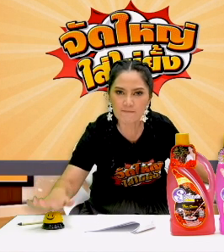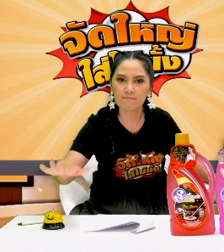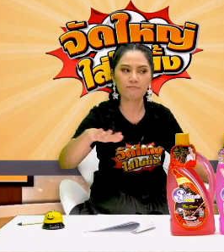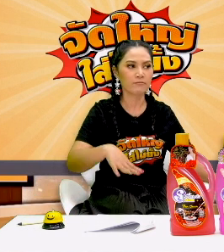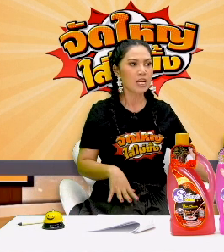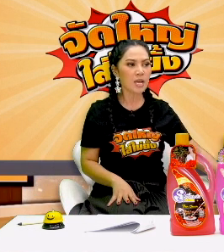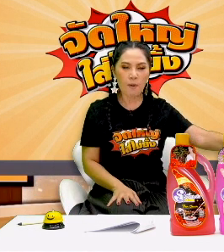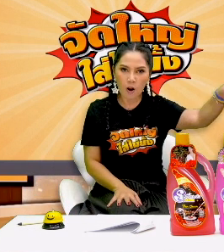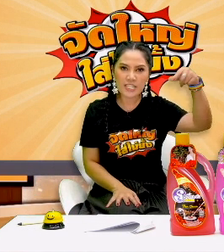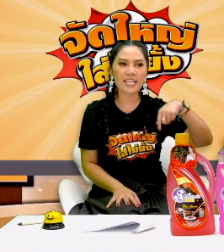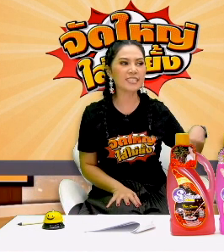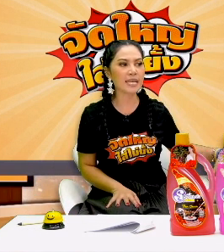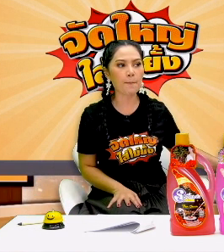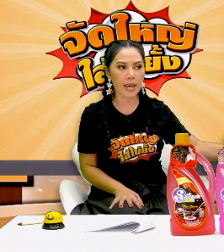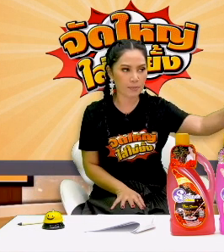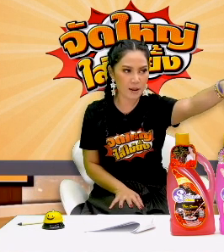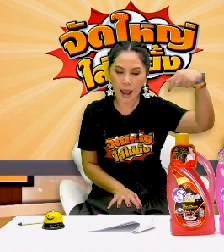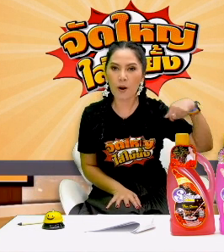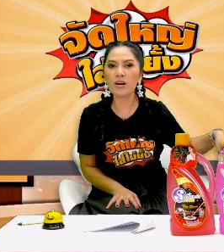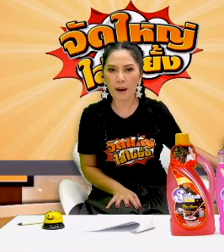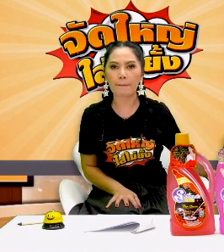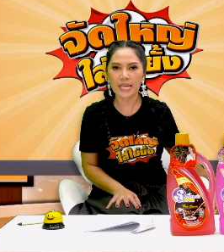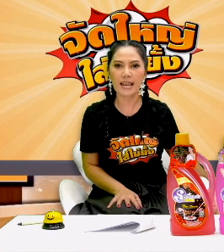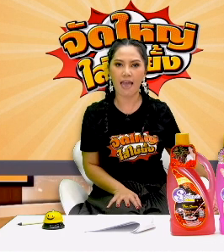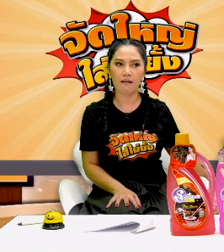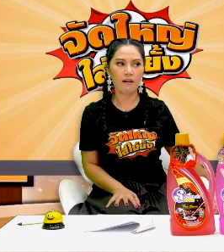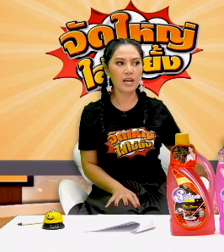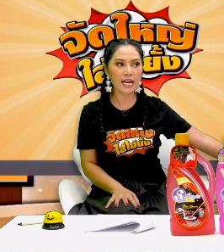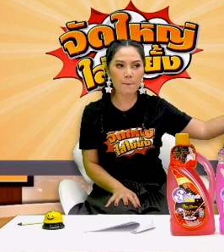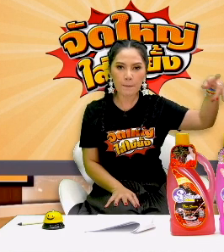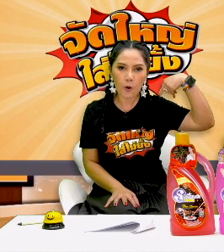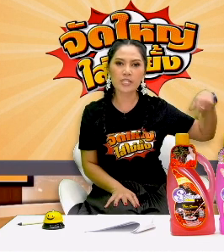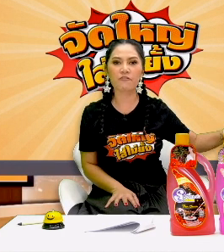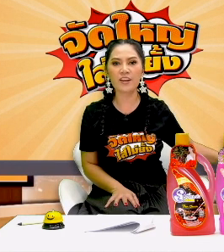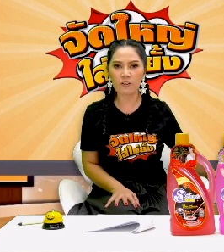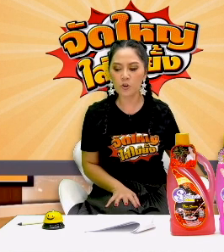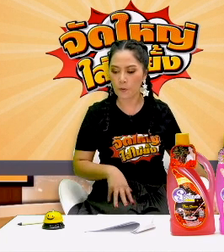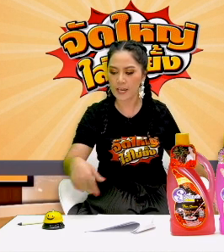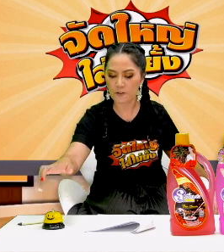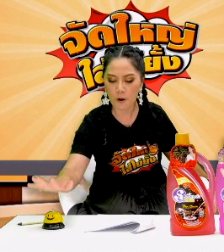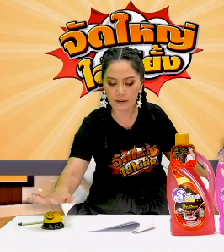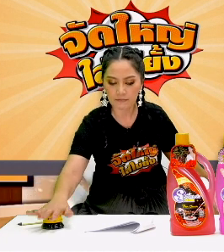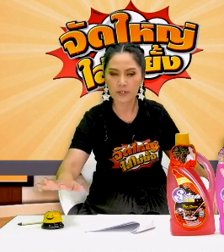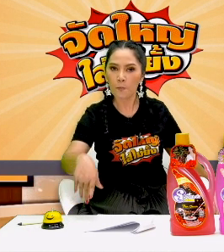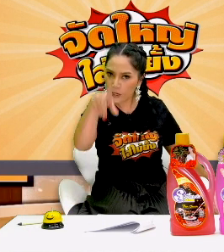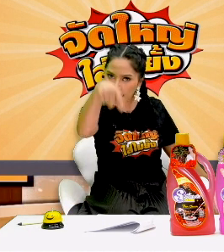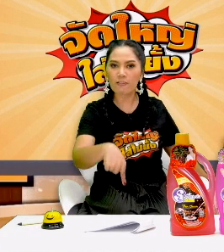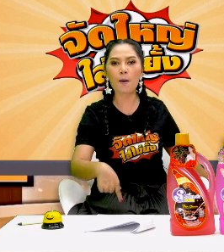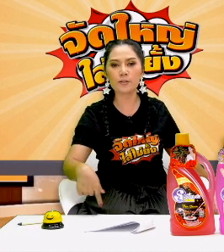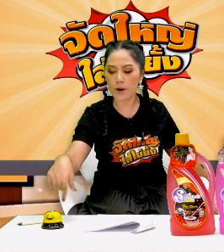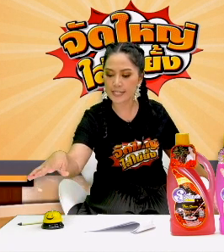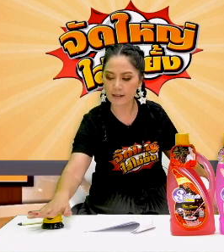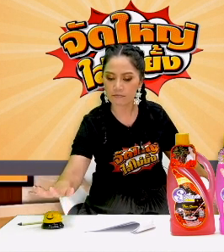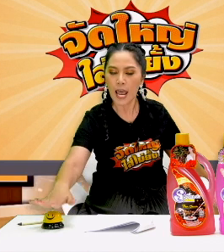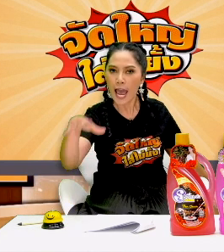คิดฉันบอกเลยฉันตั้งใจทำเพจนี้มาเพราะเรื่องแบบนี้แหละแล้วฉันทำเป็นโปรเจกต์ไฟนอลจบของฉันด้วยพวกแกต้องเข้า